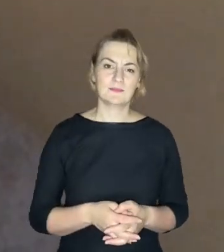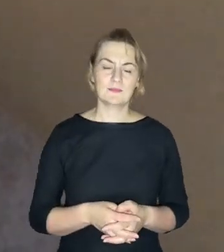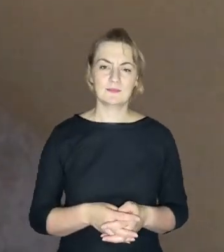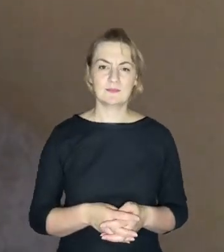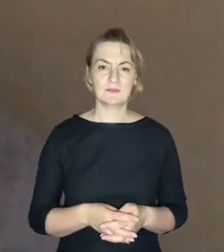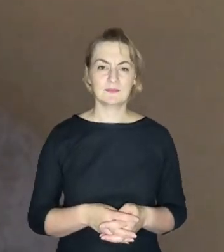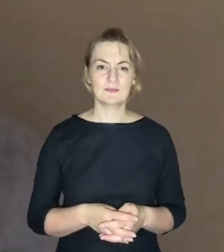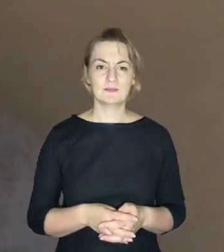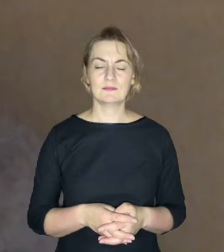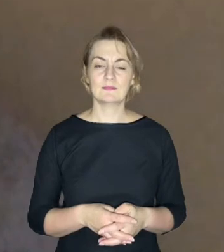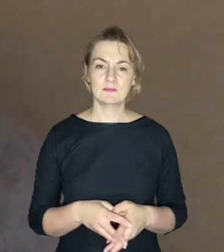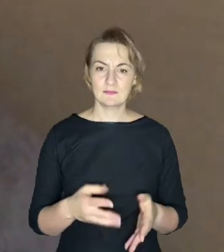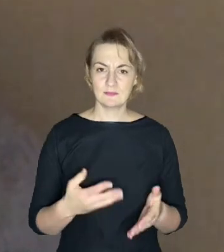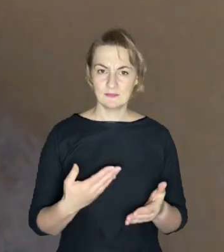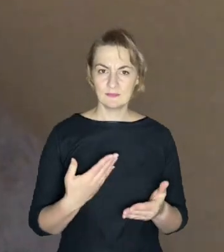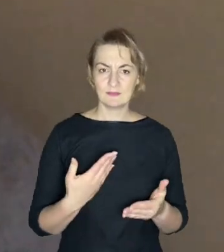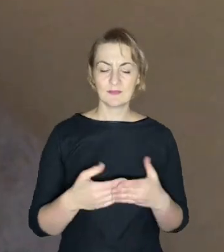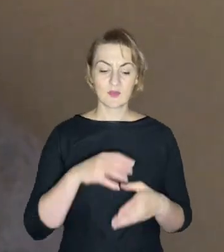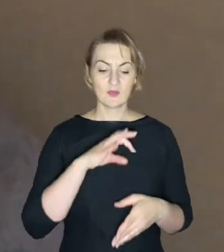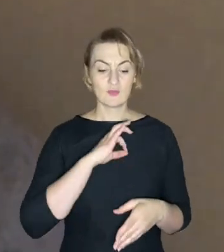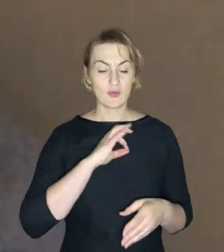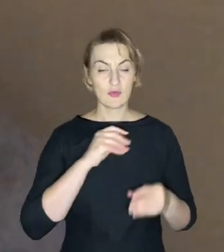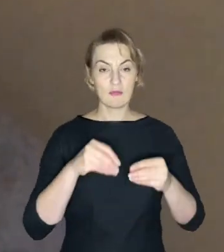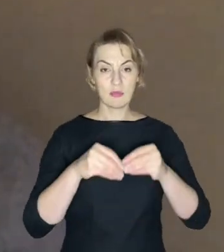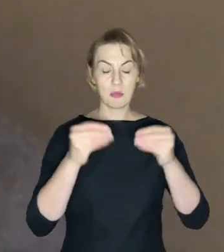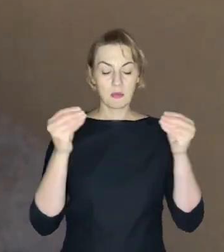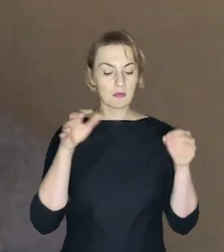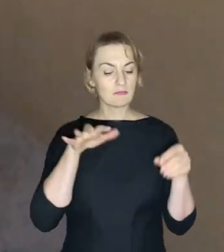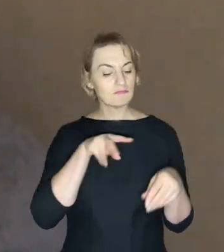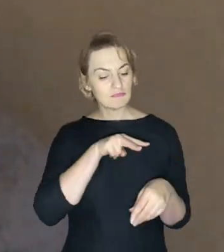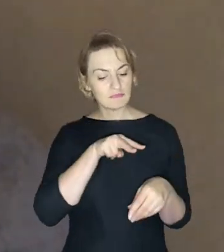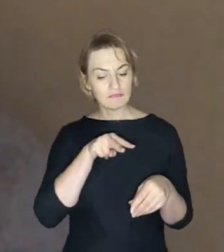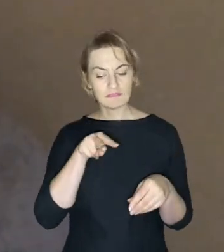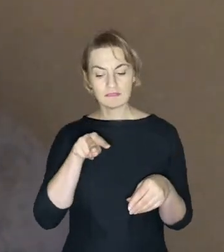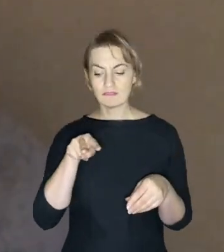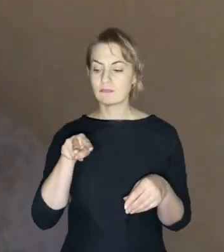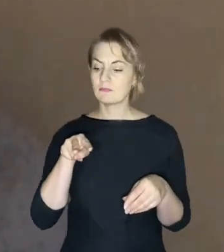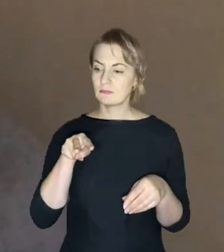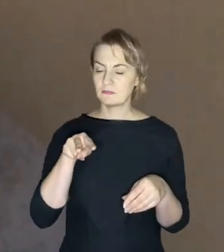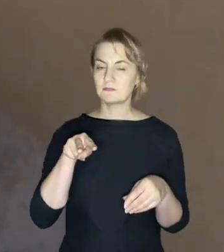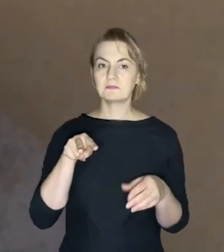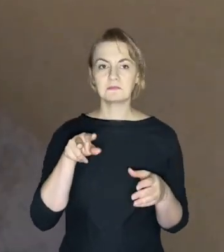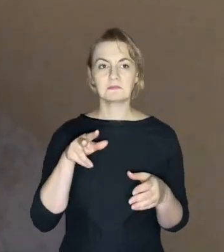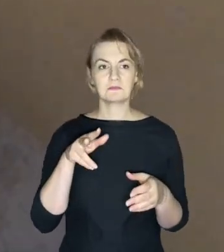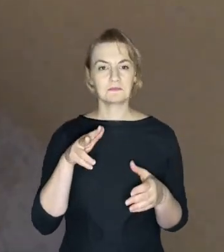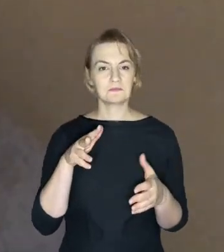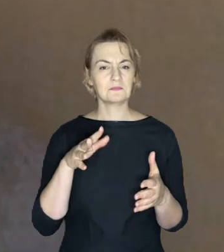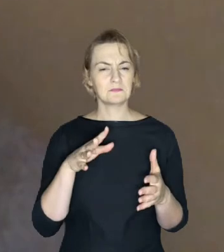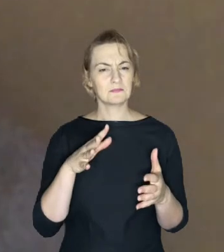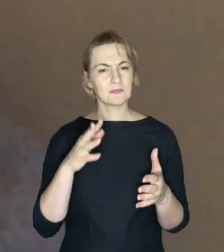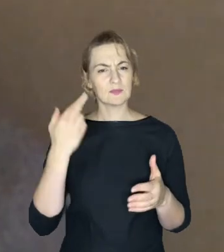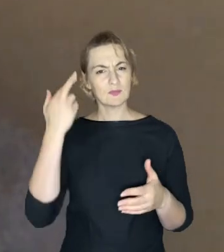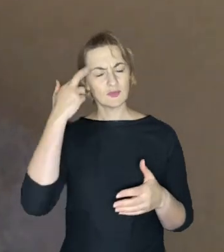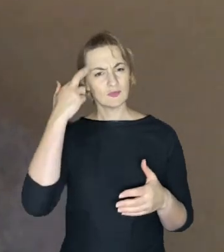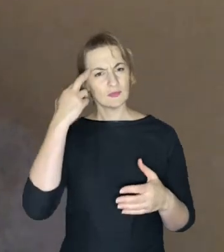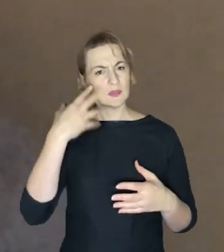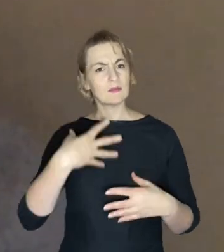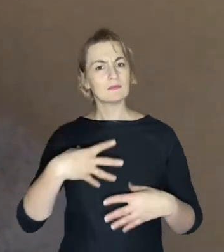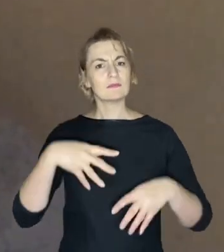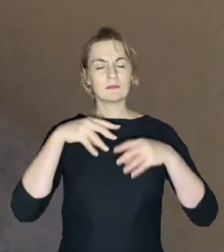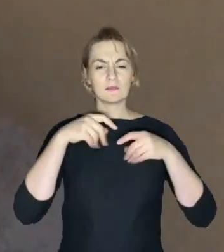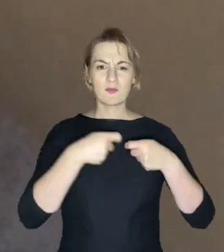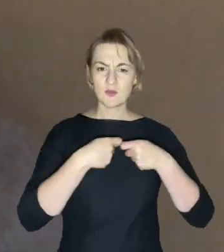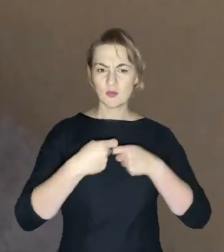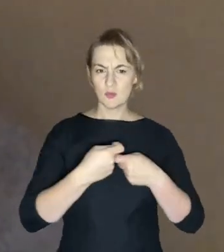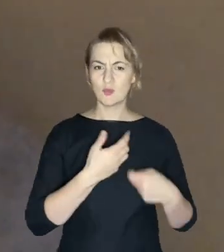się własnemu rozwojowi no, może nas tutaj usposabiać bardziej empatycznie wobec ludzi,